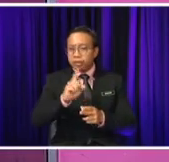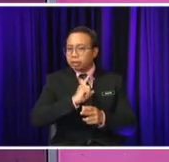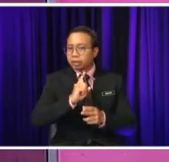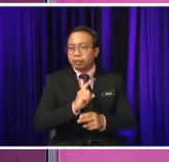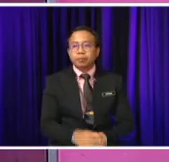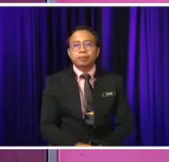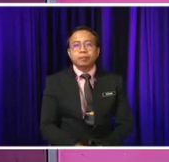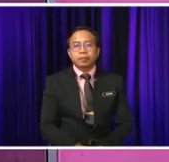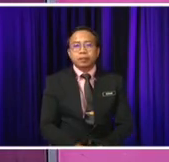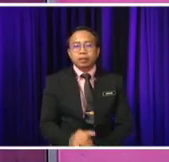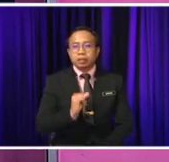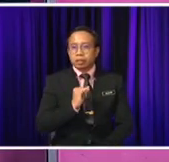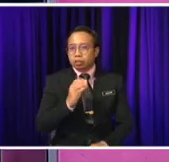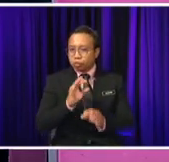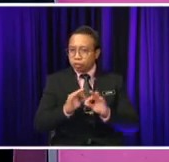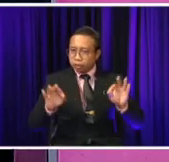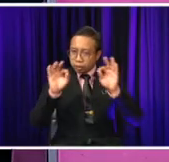ah Siapa sih